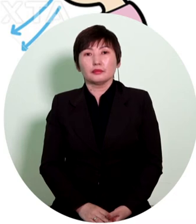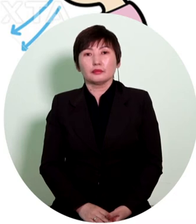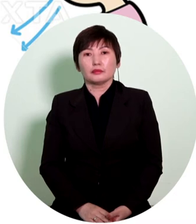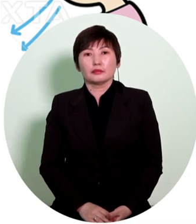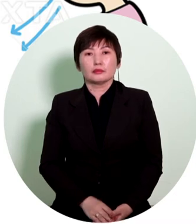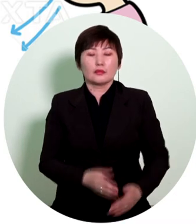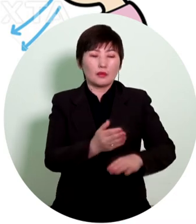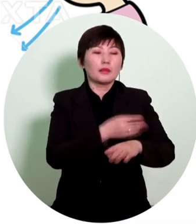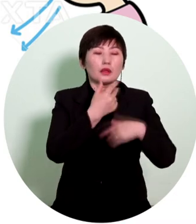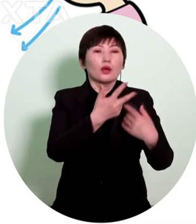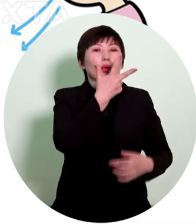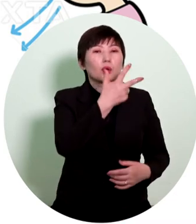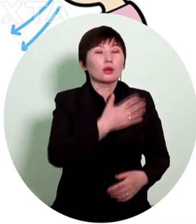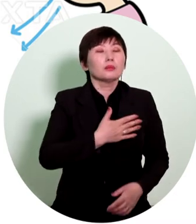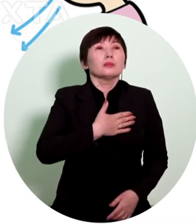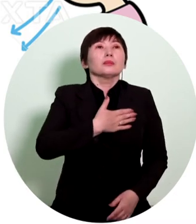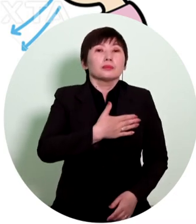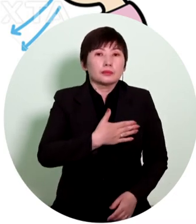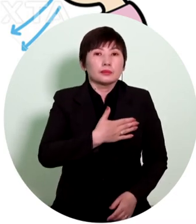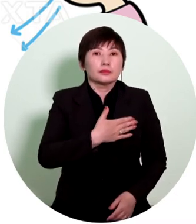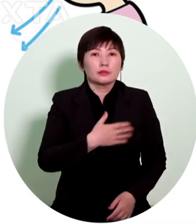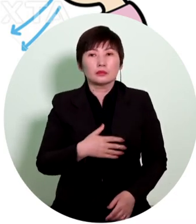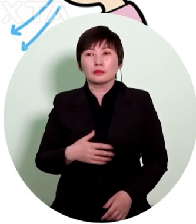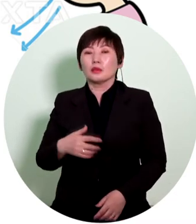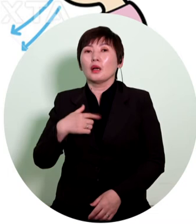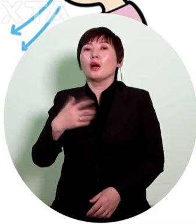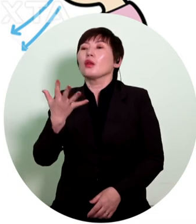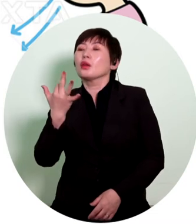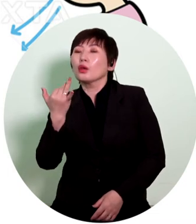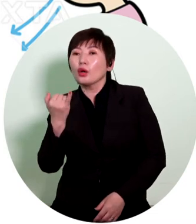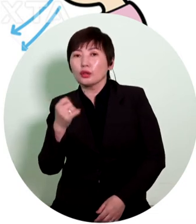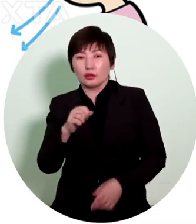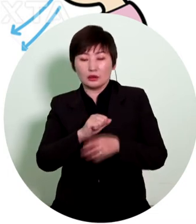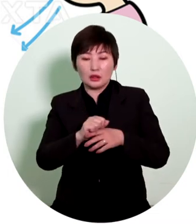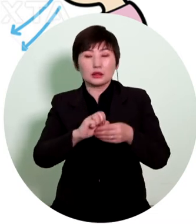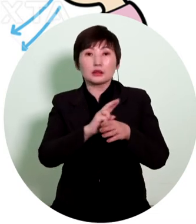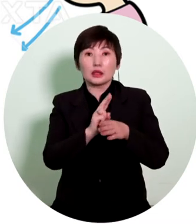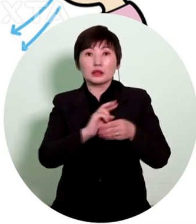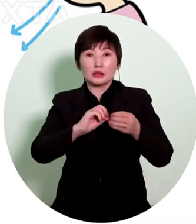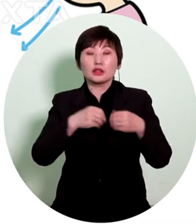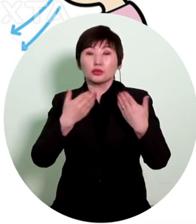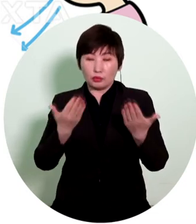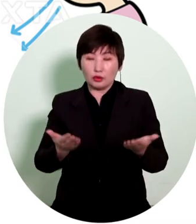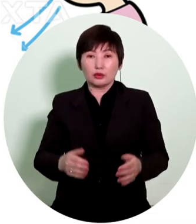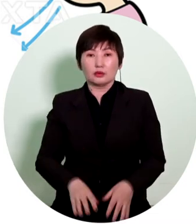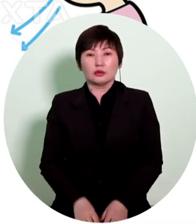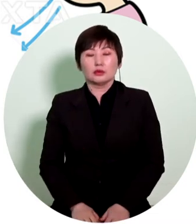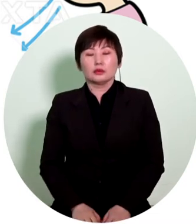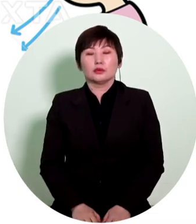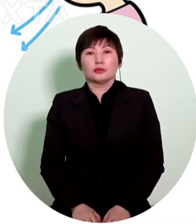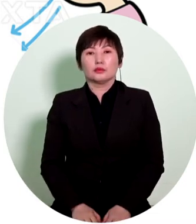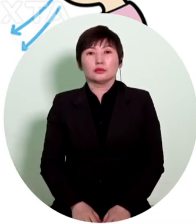удаа уртаар амсгал авч 3 удаа тайвширх дасгалыг хийгээрэй гэжсэн. Одоо та нарт багш нь өөрийнхөө бие дээр үзүүлээ.